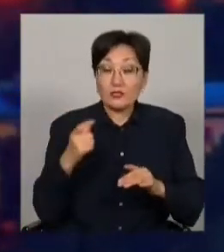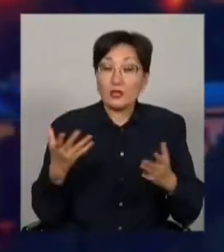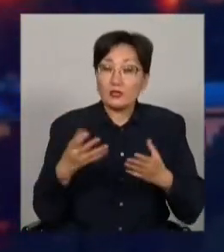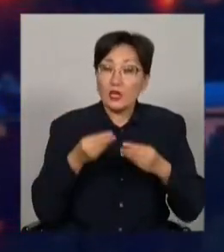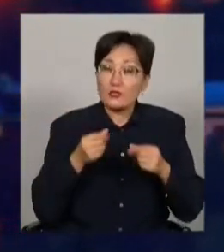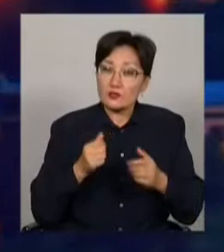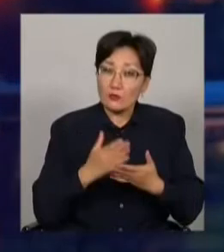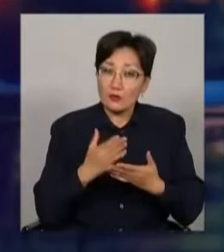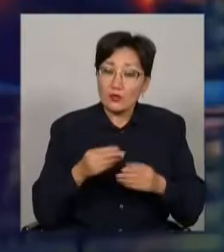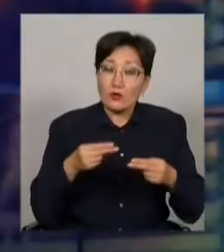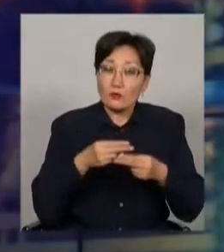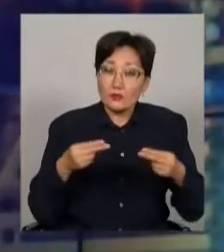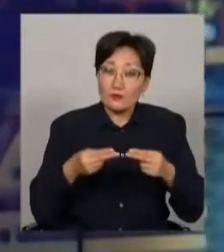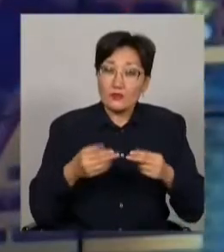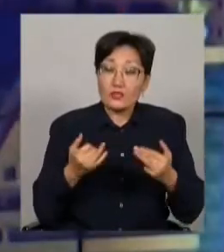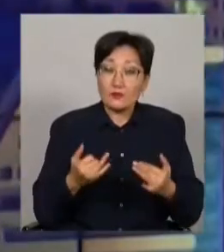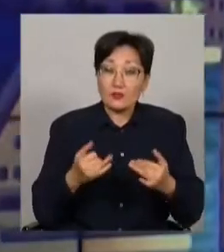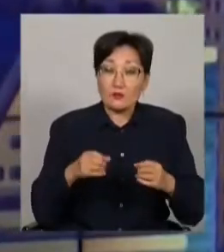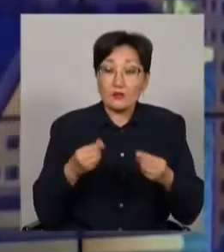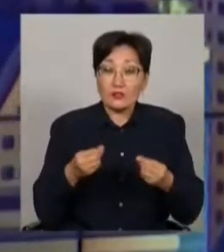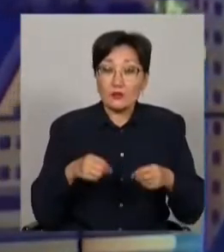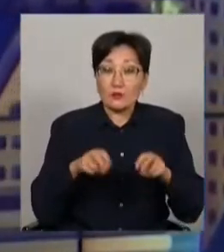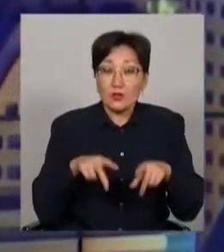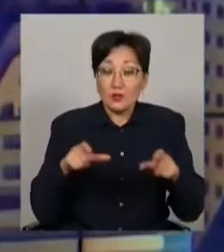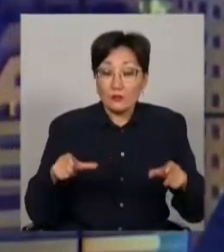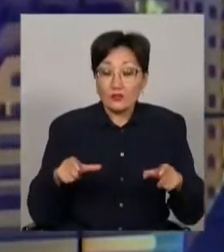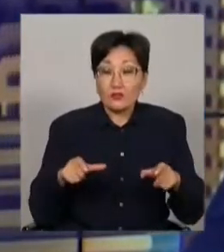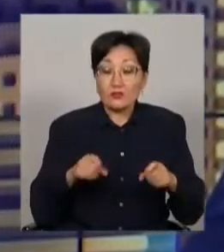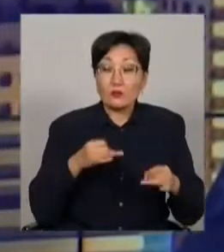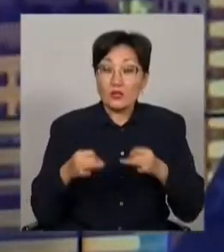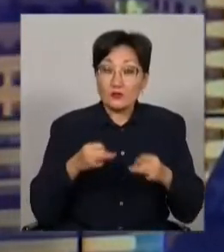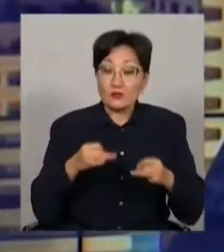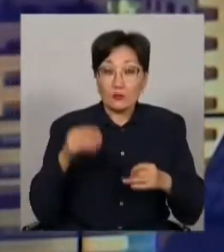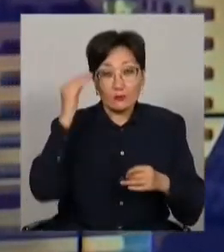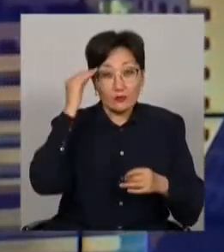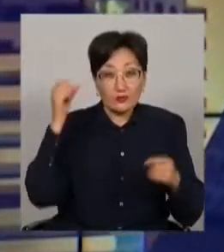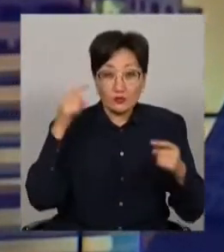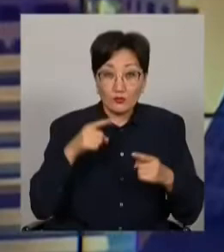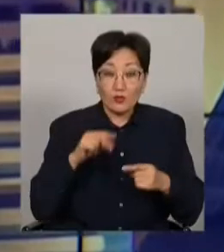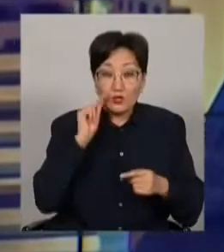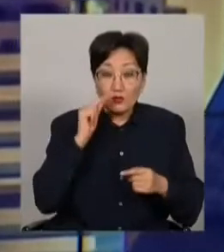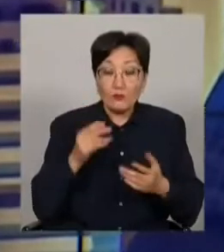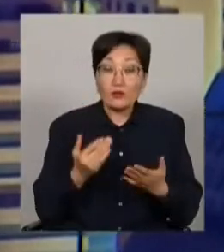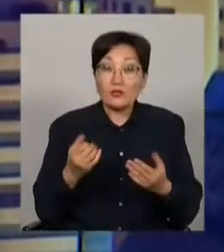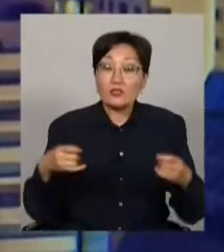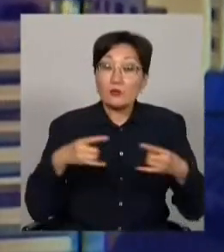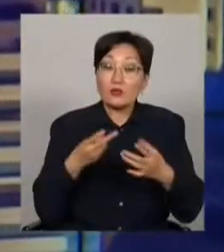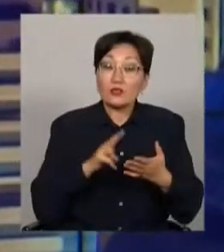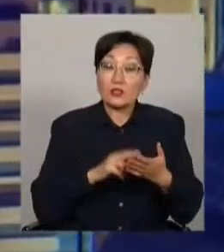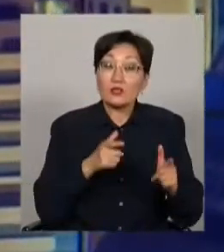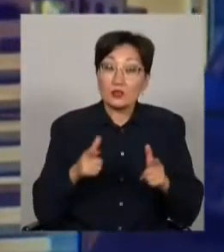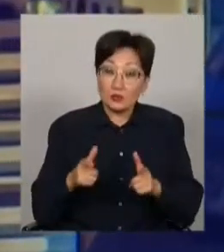әсер етеді? Тақырып төңірегінде дәл қазір қаржыгер Жалғасбек Ақболатпен әңгімелесіп пікірін білсек. Шымкенттен тікелей қосылуға дайын